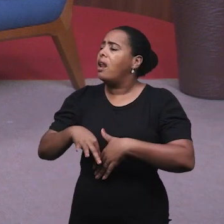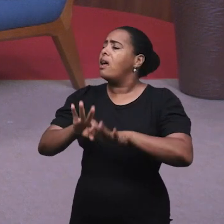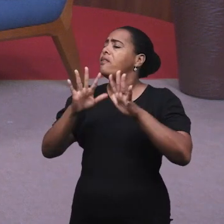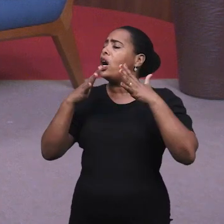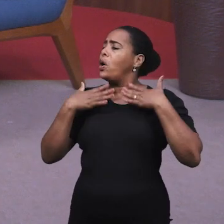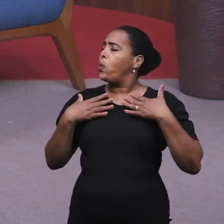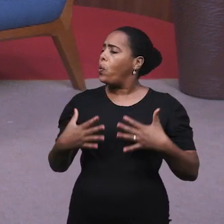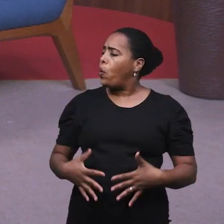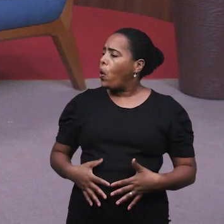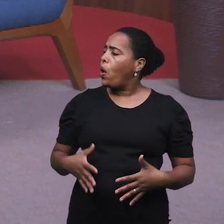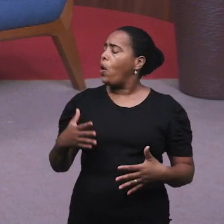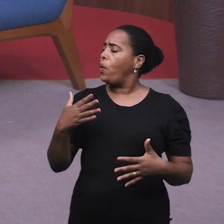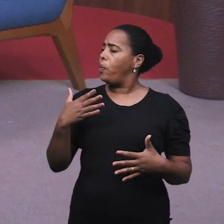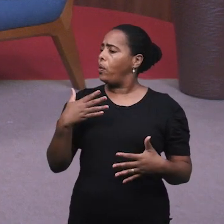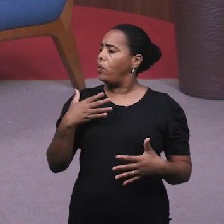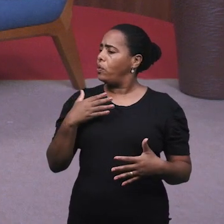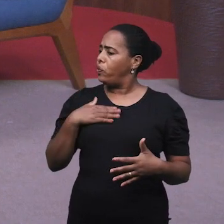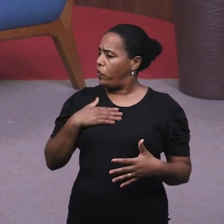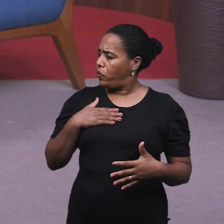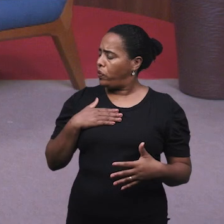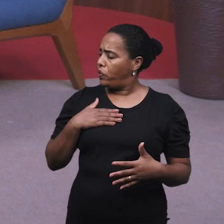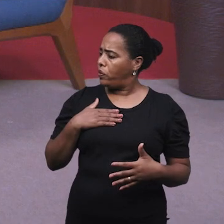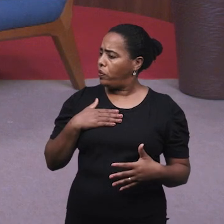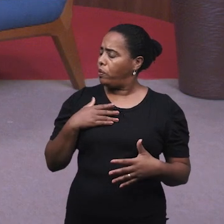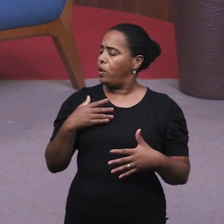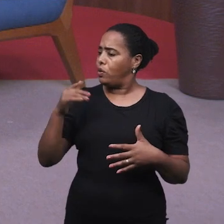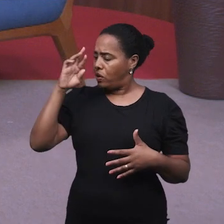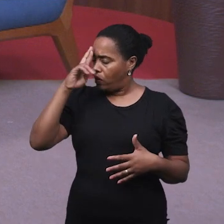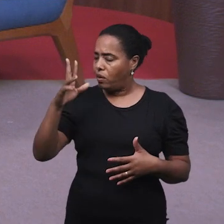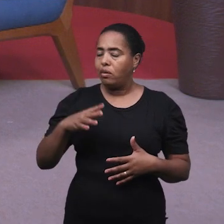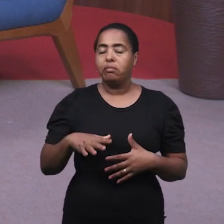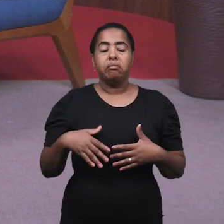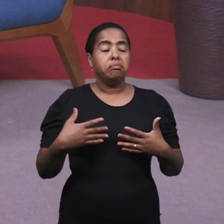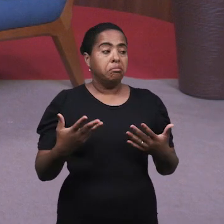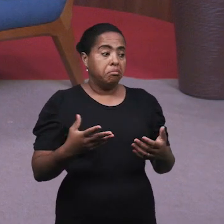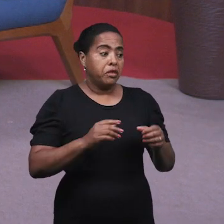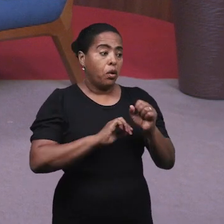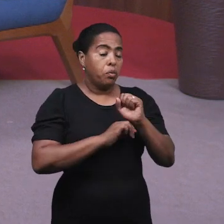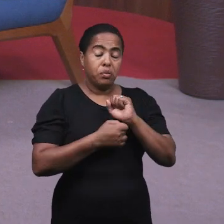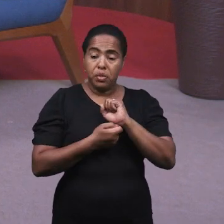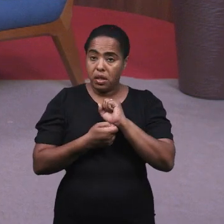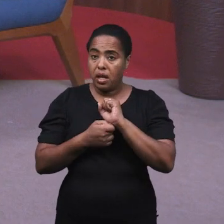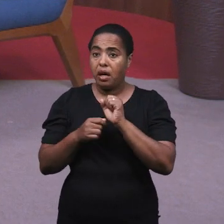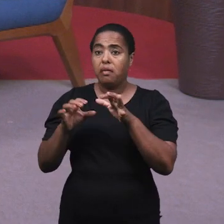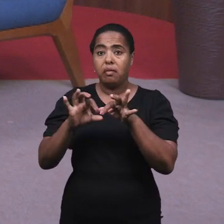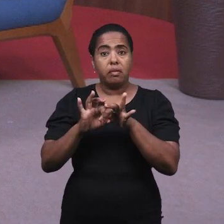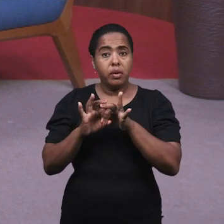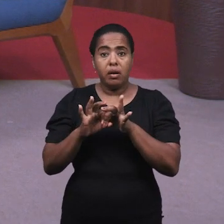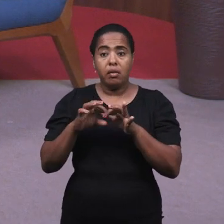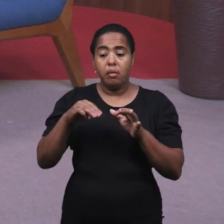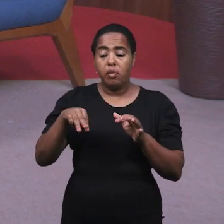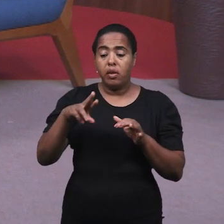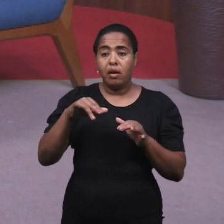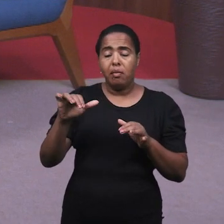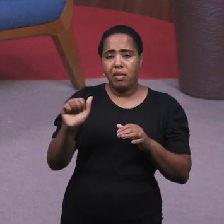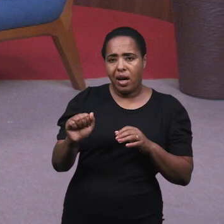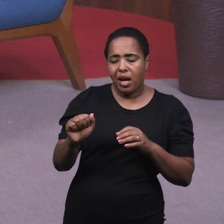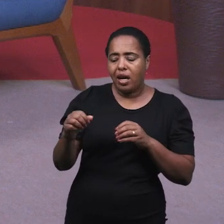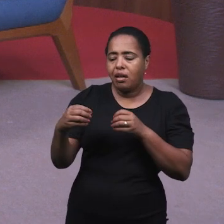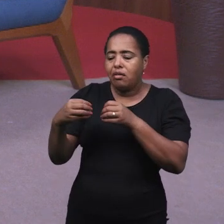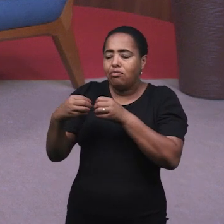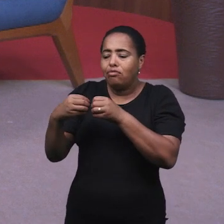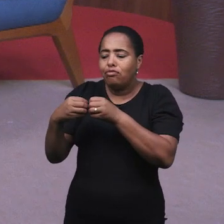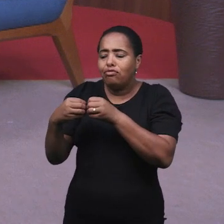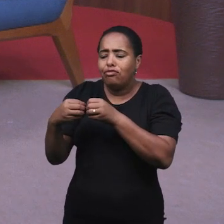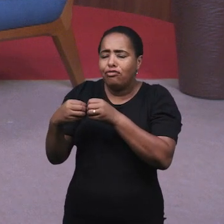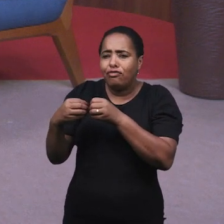mort. Voici le mystère de la communion. Parce qu'elle a vécu avec le Seigneur Jésus de manière